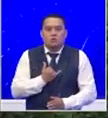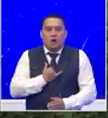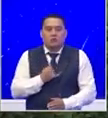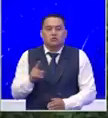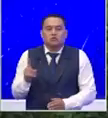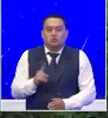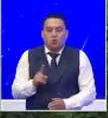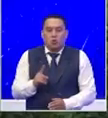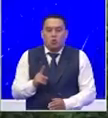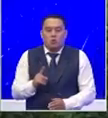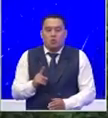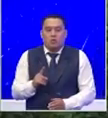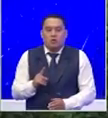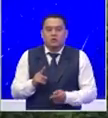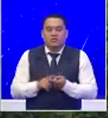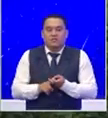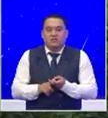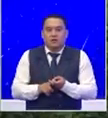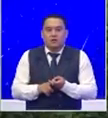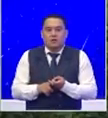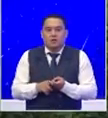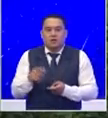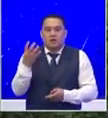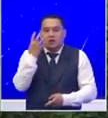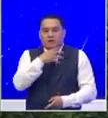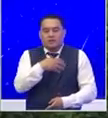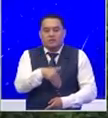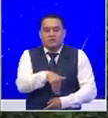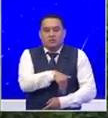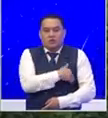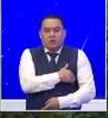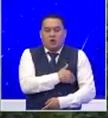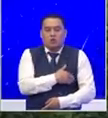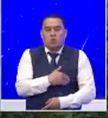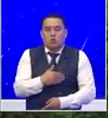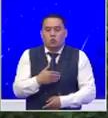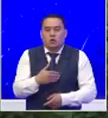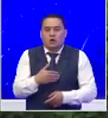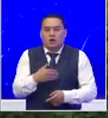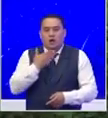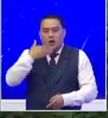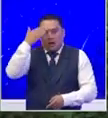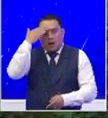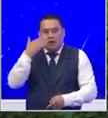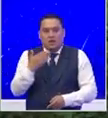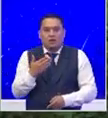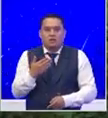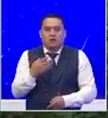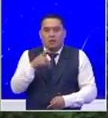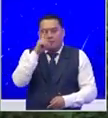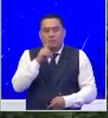что уже в связи с повышением температуры воздуха, буквально в течение, например, полтора